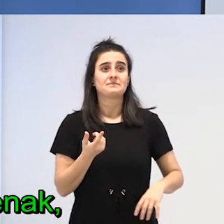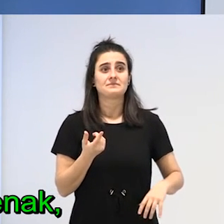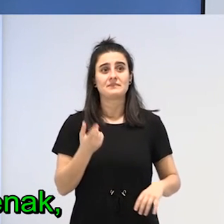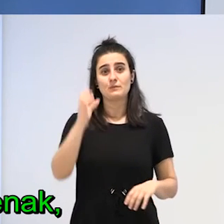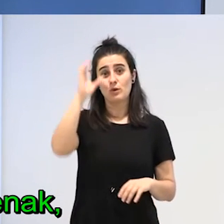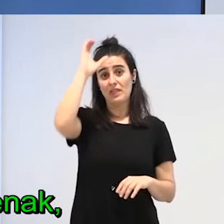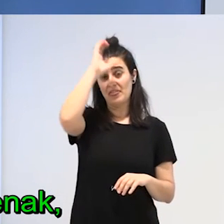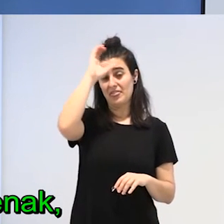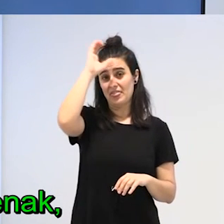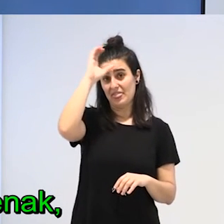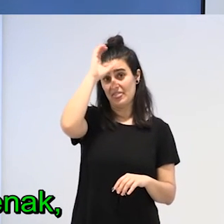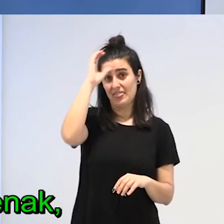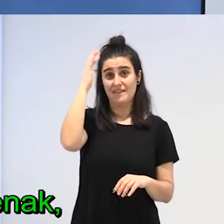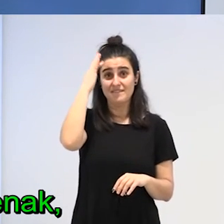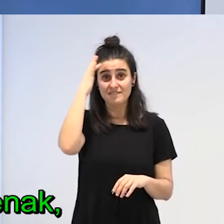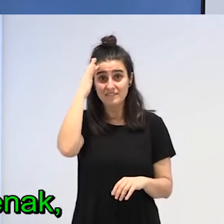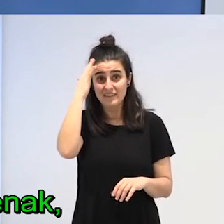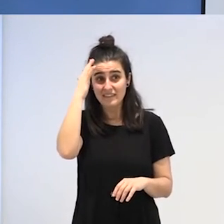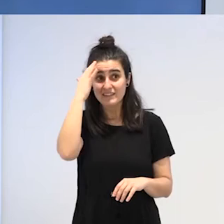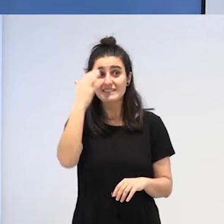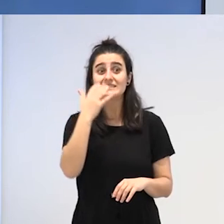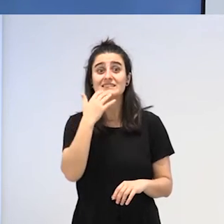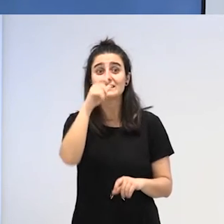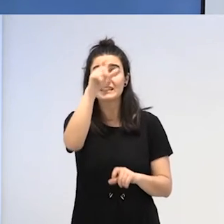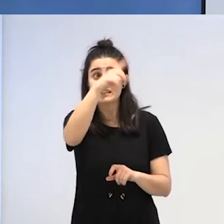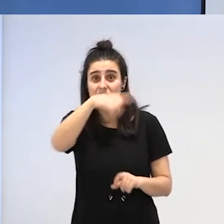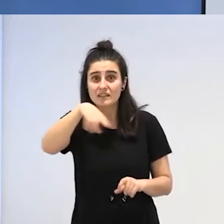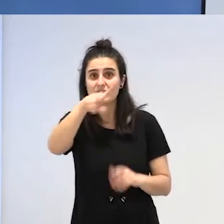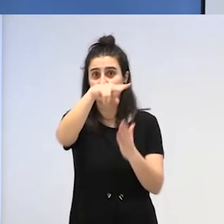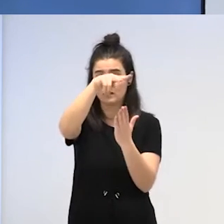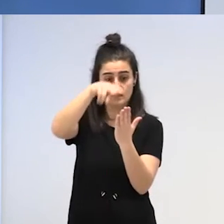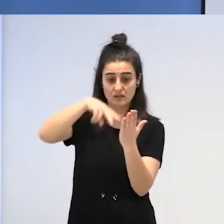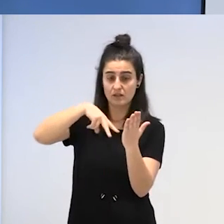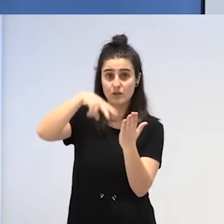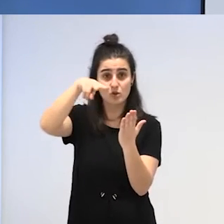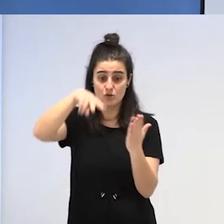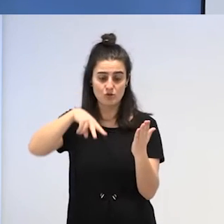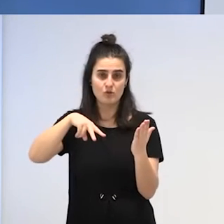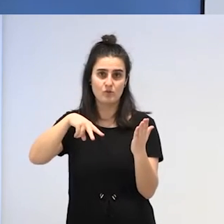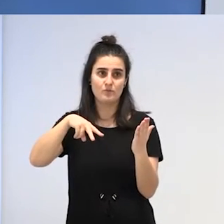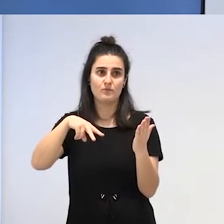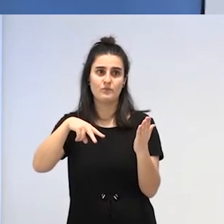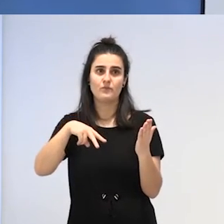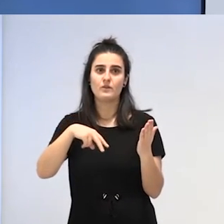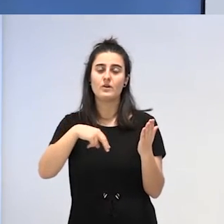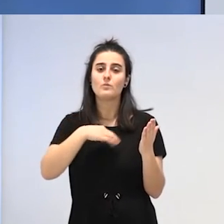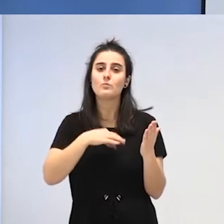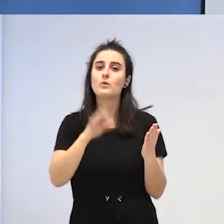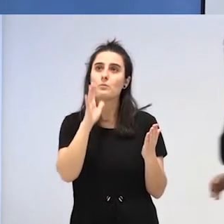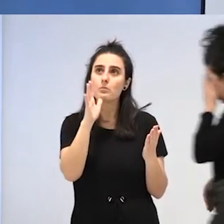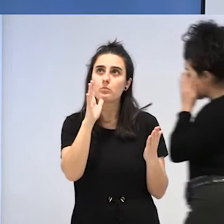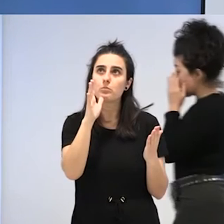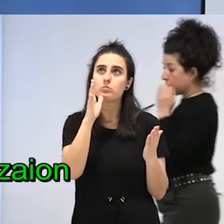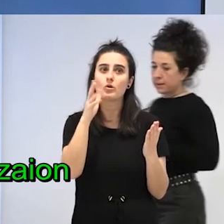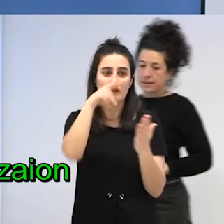zientzia fikzioa irakurtzen ez duenak edo irakurtzen ez duela esaten duenak igual da ez duelako